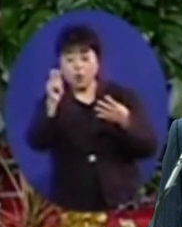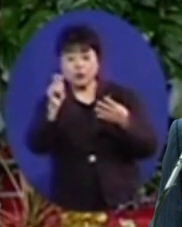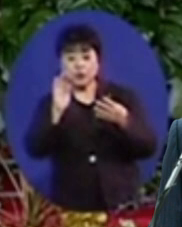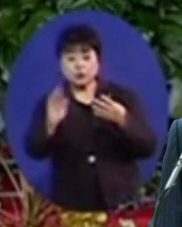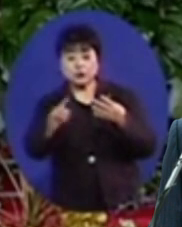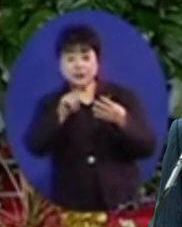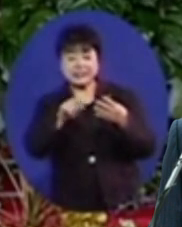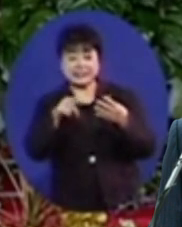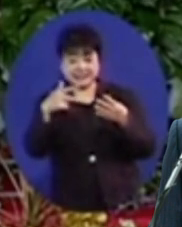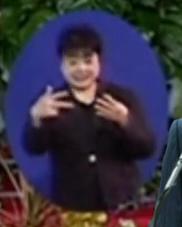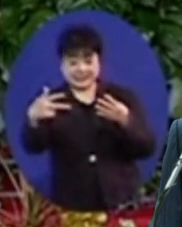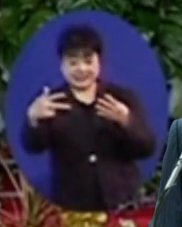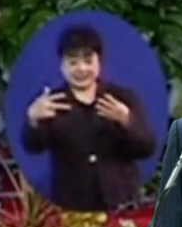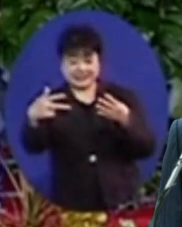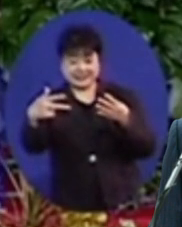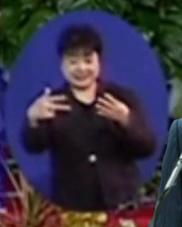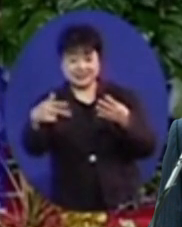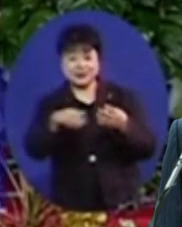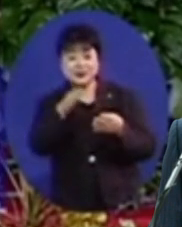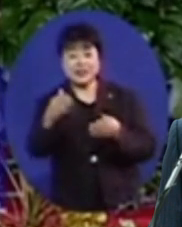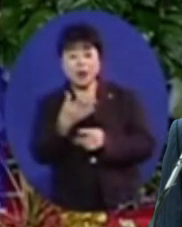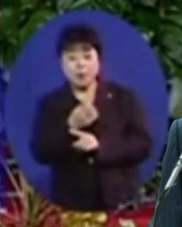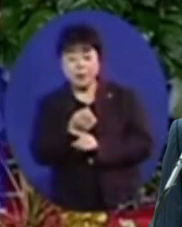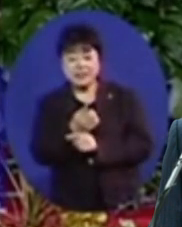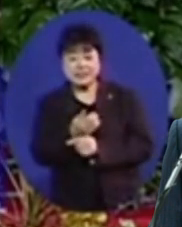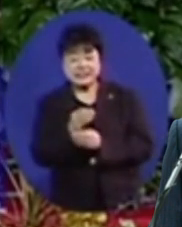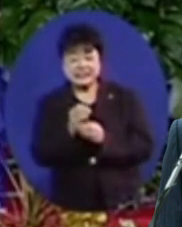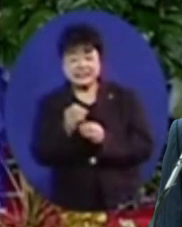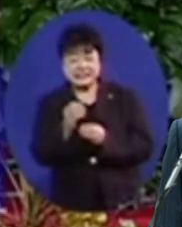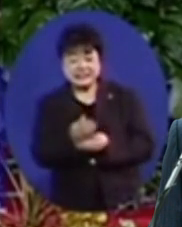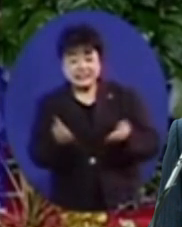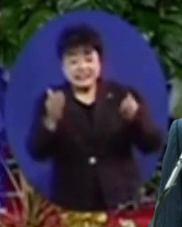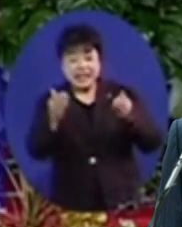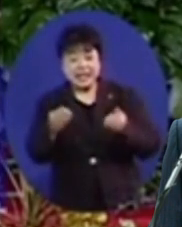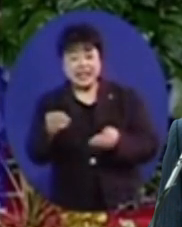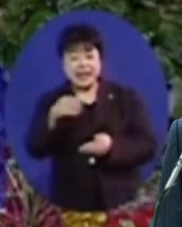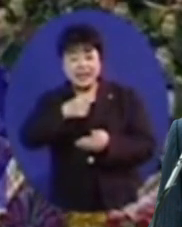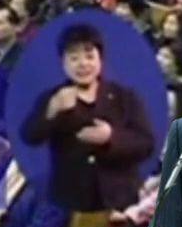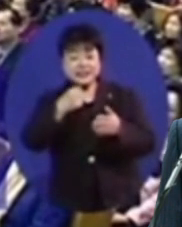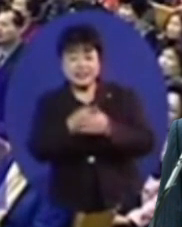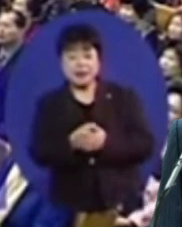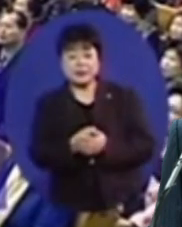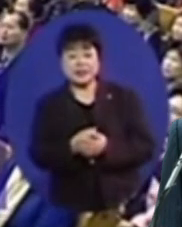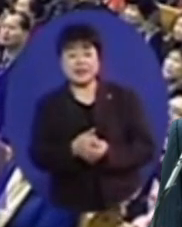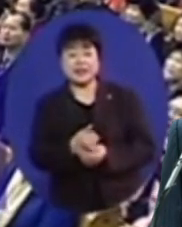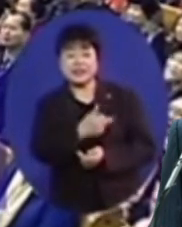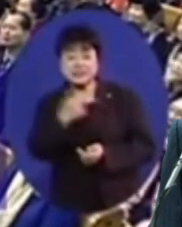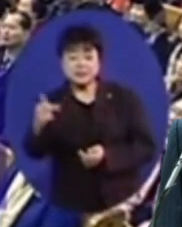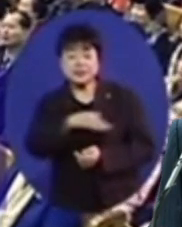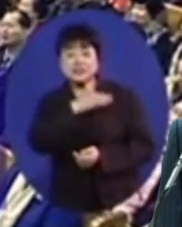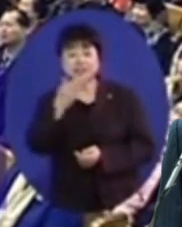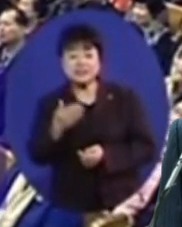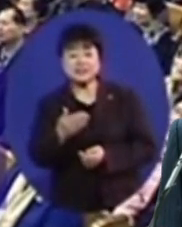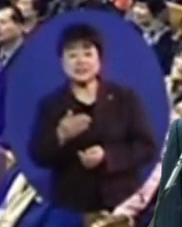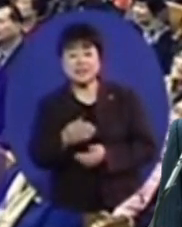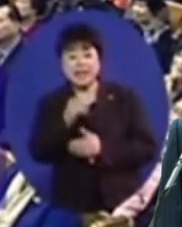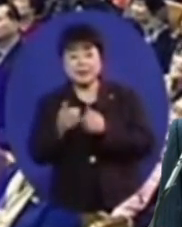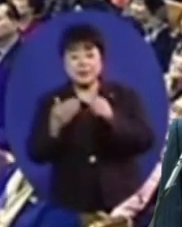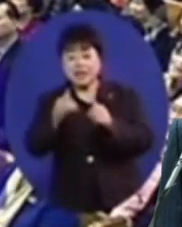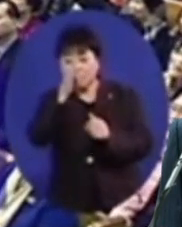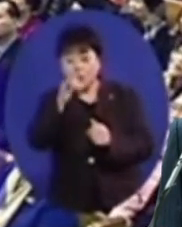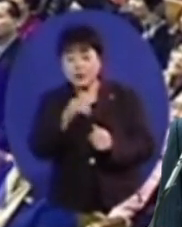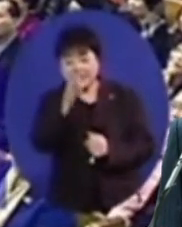같이 읽어보십시다. 우리가 이 보배를 질그릇에 가졌으니 이는 심히 큰 능력은 하나님께